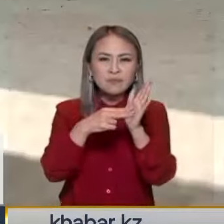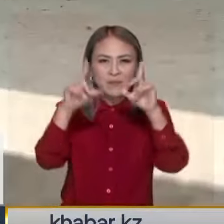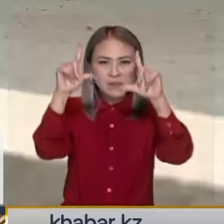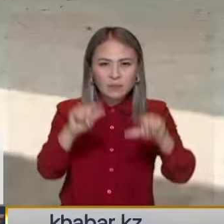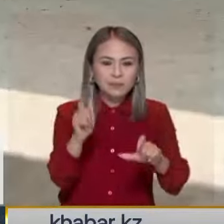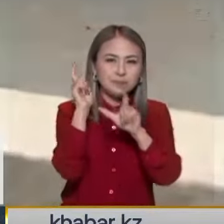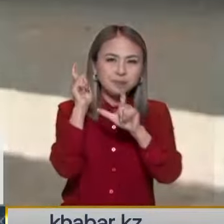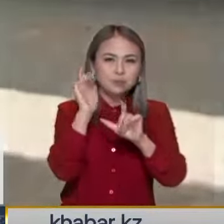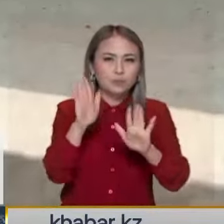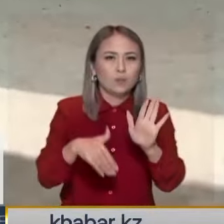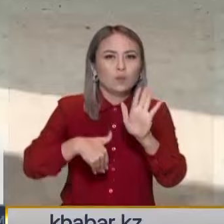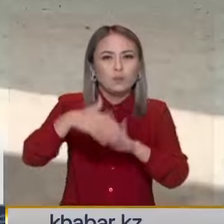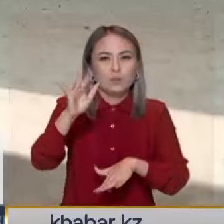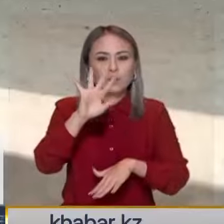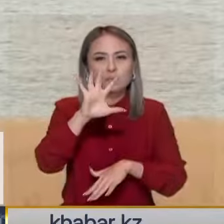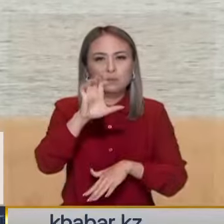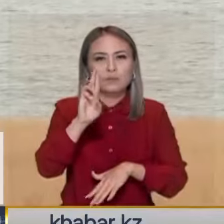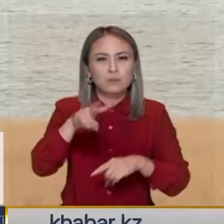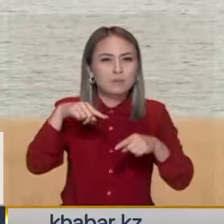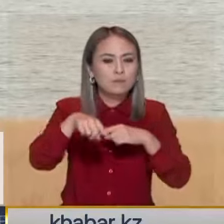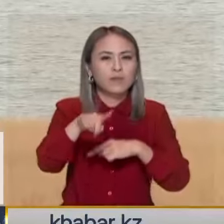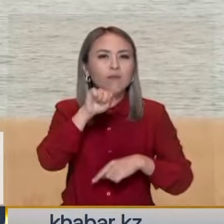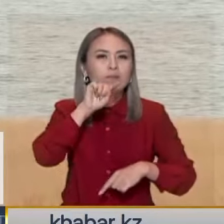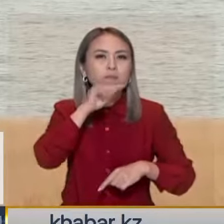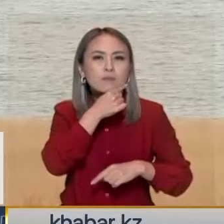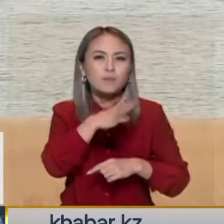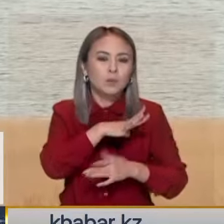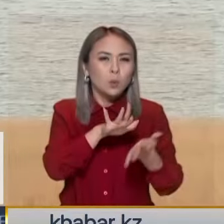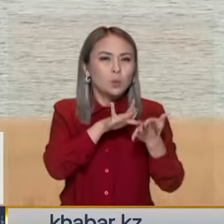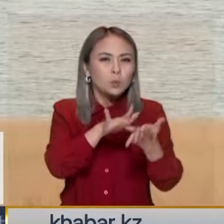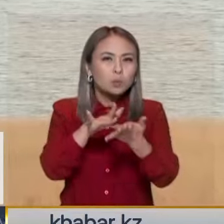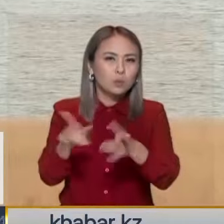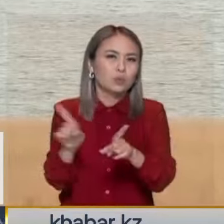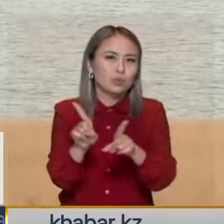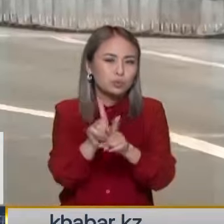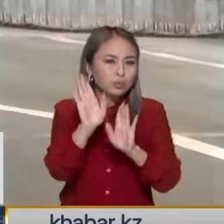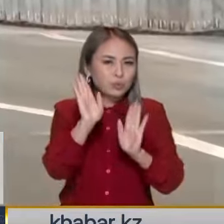жүк тасымалы артады. 500 шақырым жолдың үнемделуі туризмге де тың серпін береді